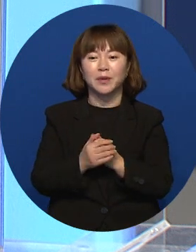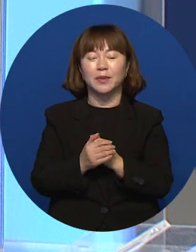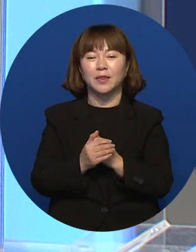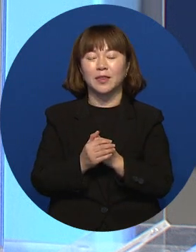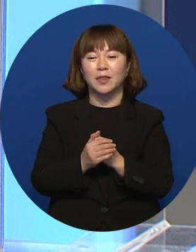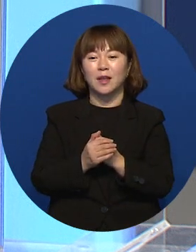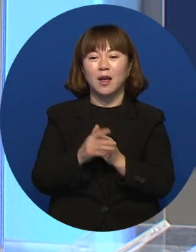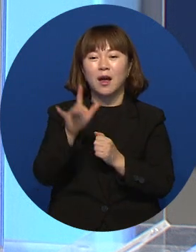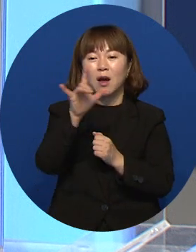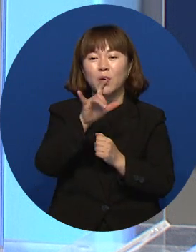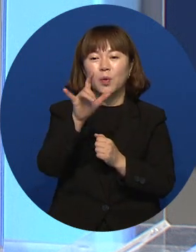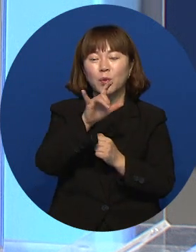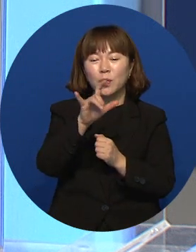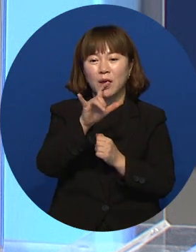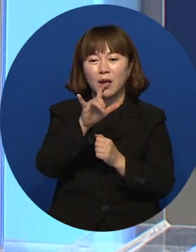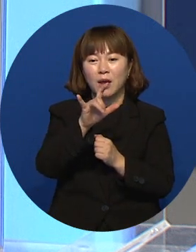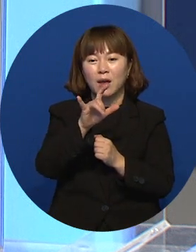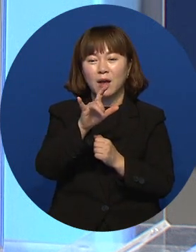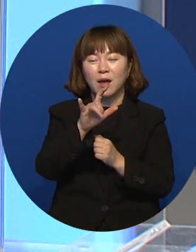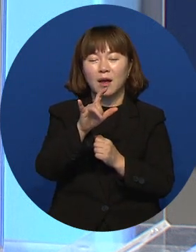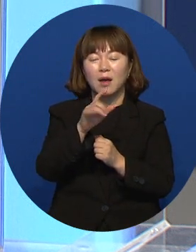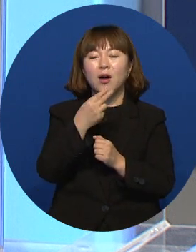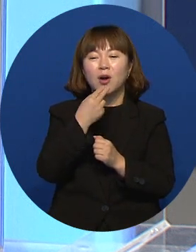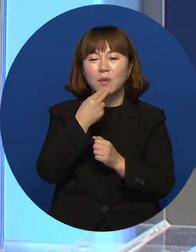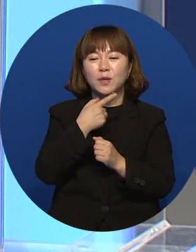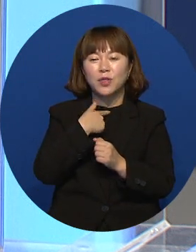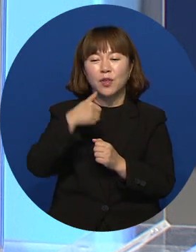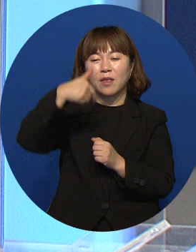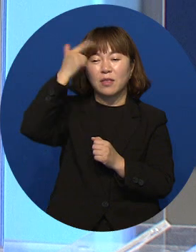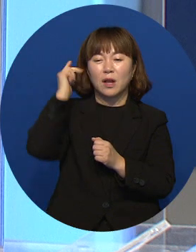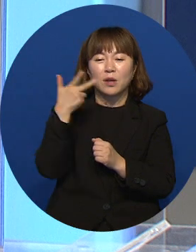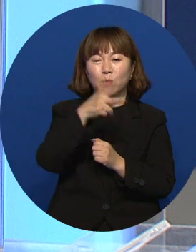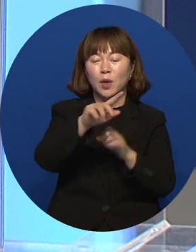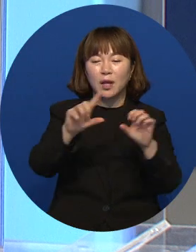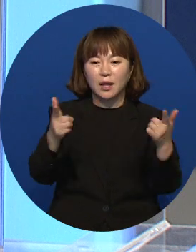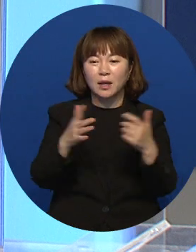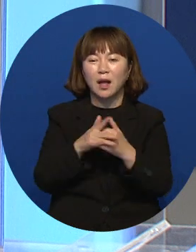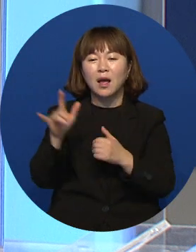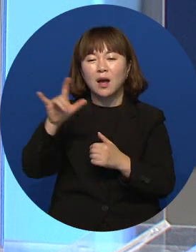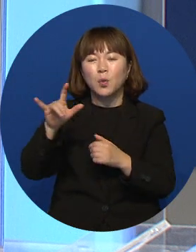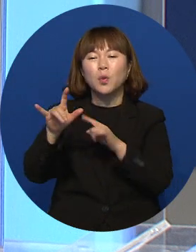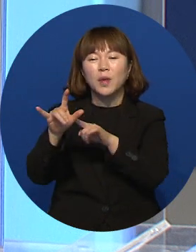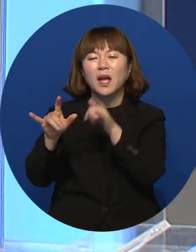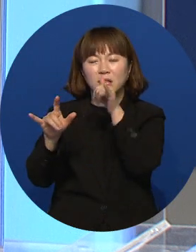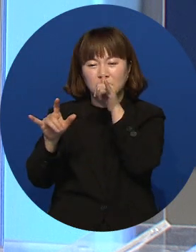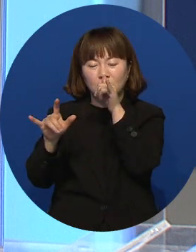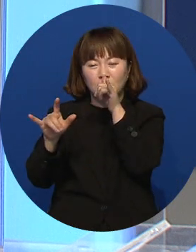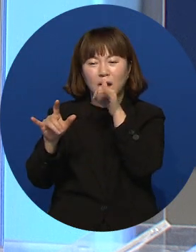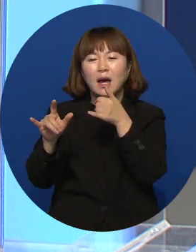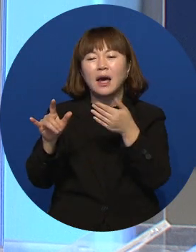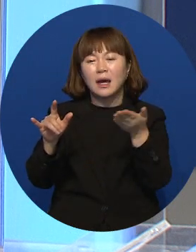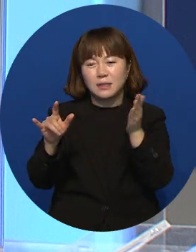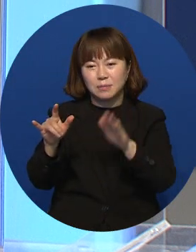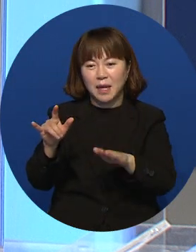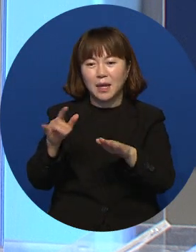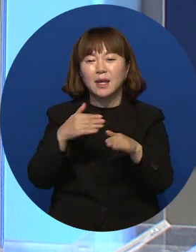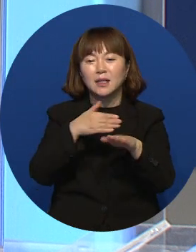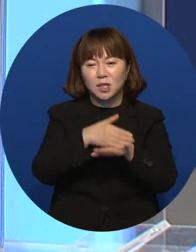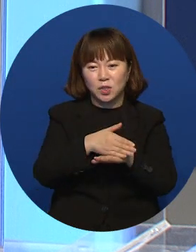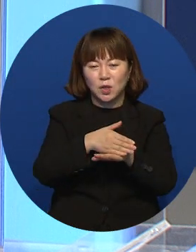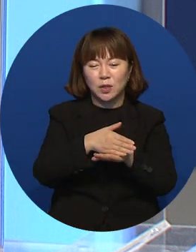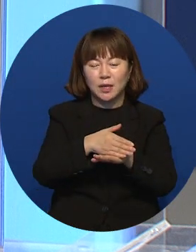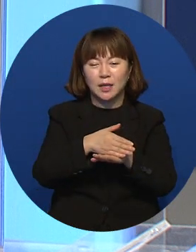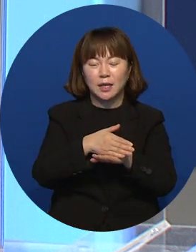고른 아까 없었을 때 로더 하라는 게 아닙니다 고로 나를 같이 하면서 천천히 일상 회복을 하는 거거든요 그렇기 때문에